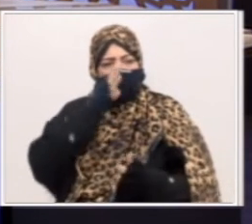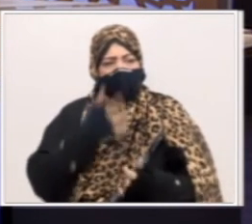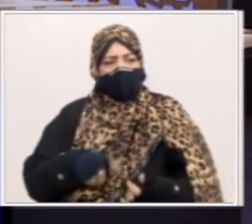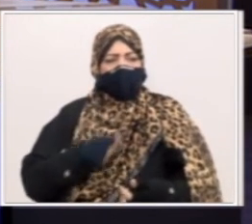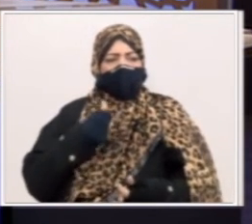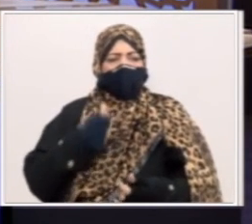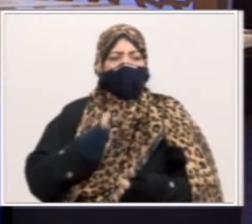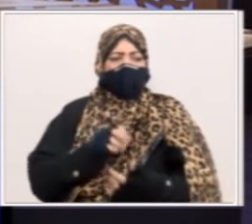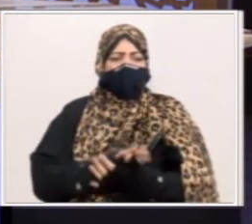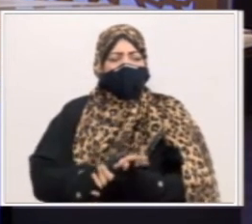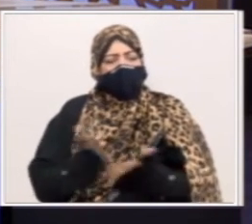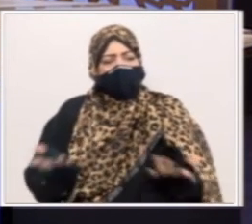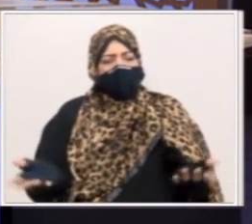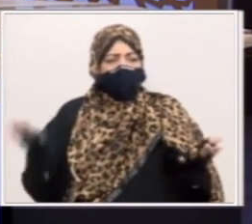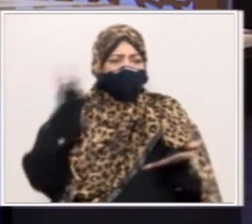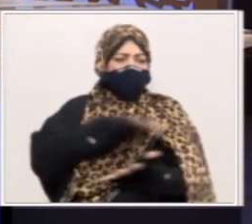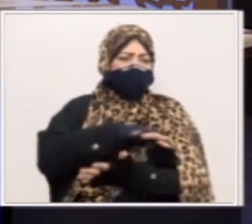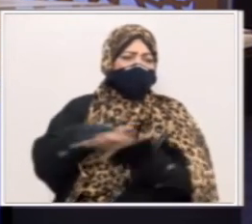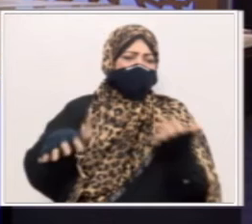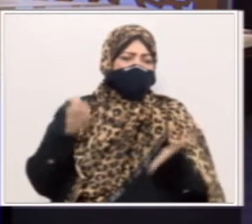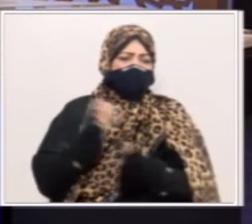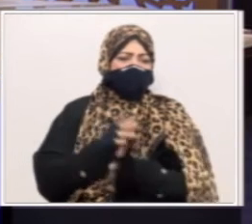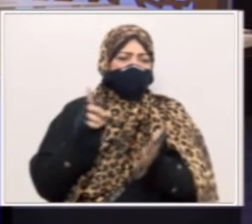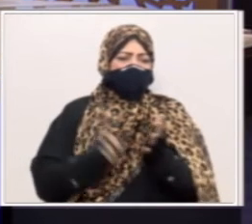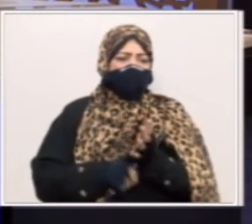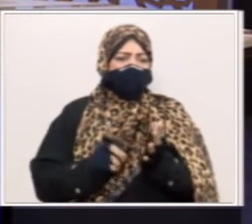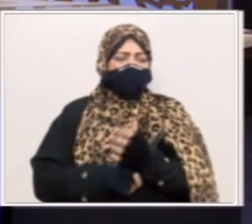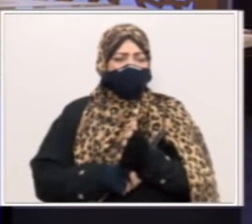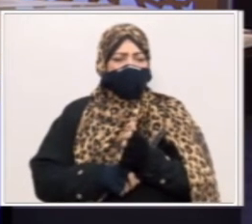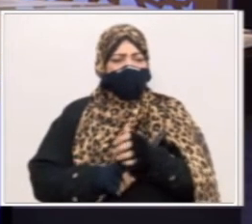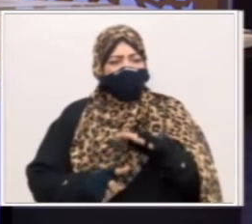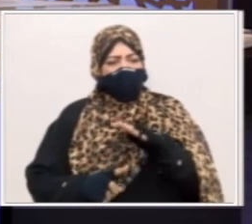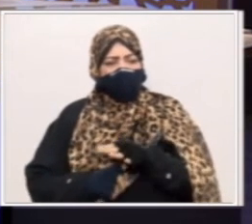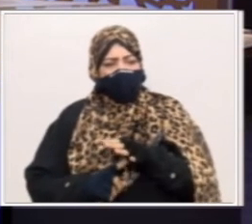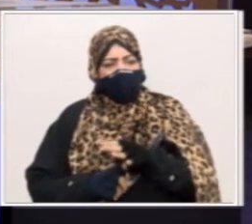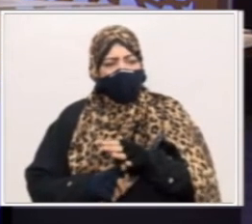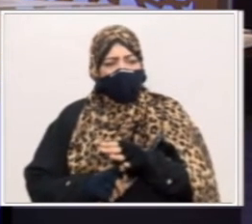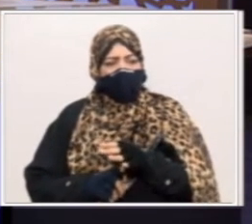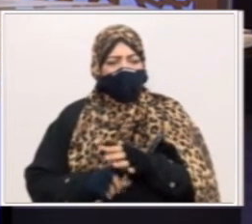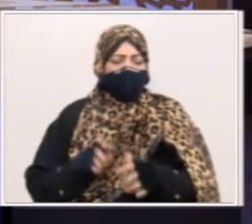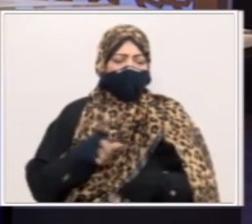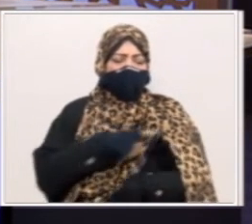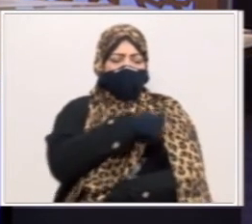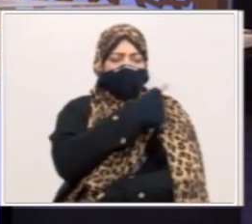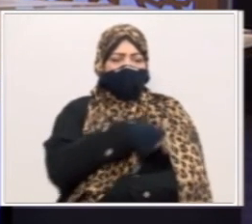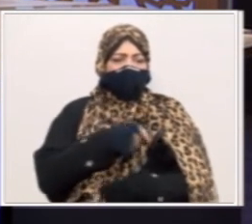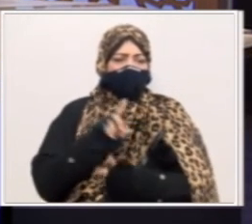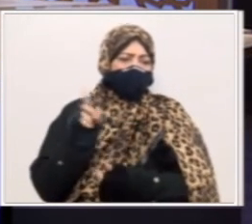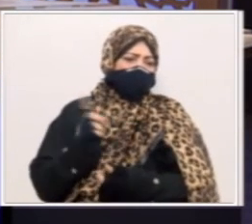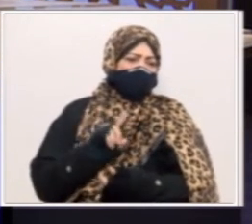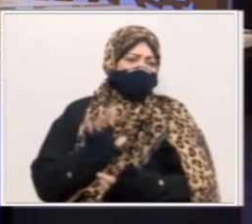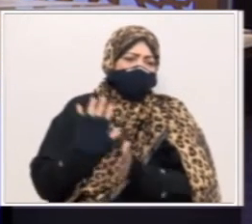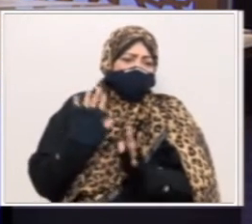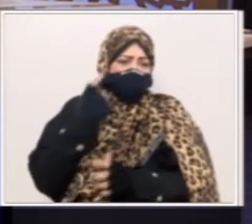يعني مدنبة يعني يا شيخ؟ بلاتهم هل أنا مدنبة؟ من أنا بسيبتها؟ أنا بسيبتها هو مش هتجوز بعد